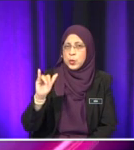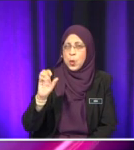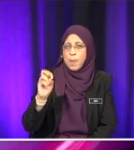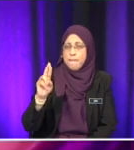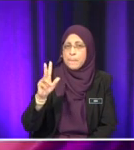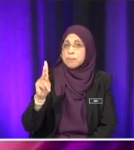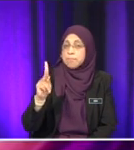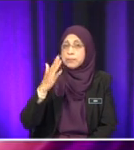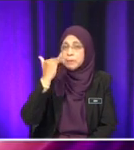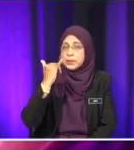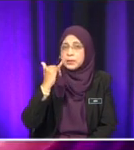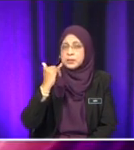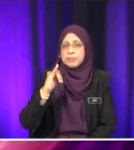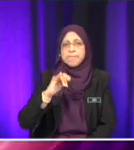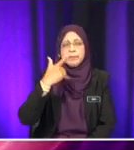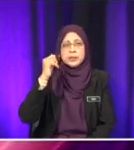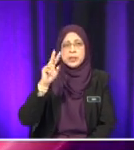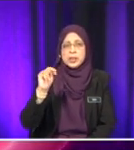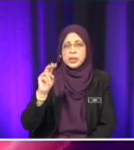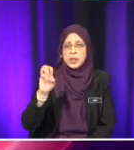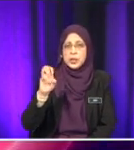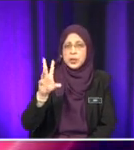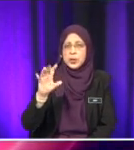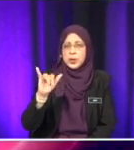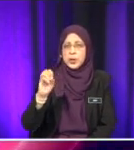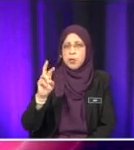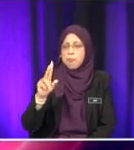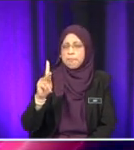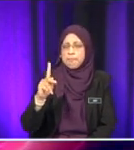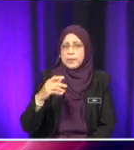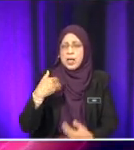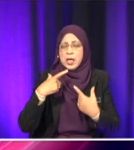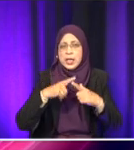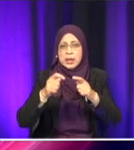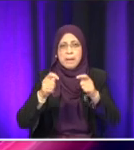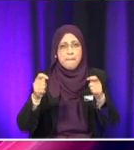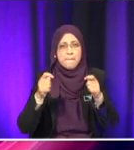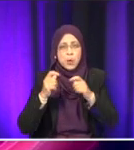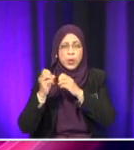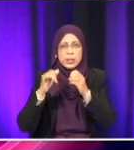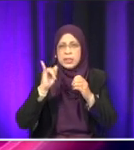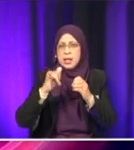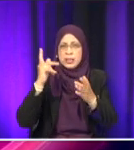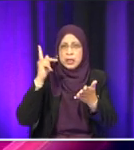dikenali dengan kode yang meminati seni abstrak itu dia